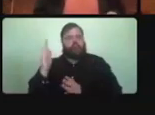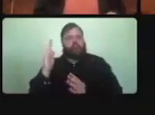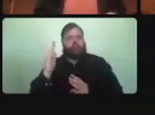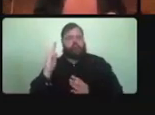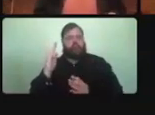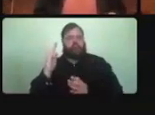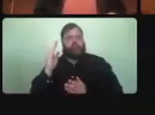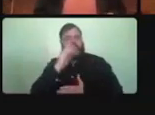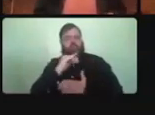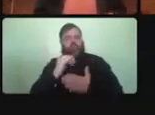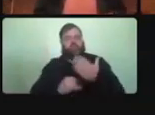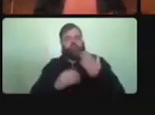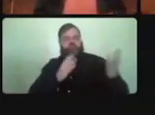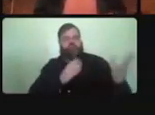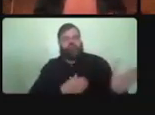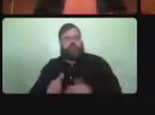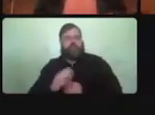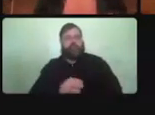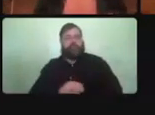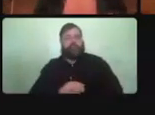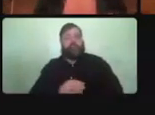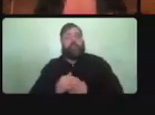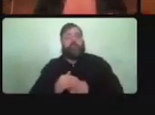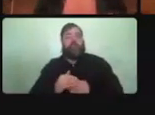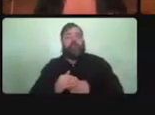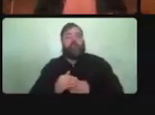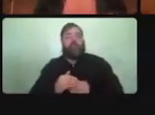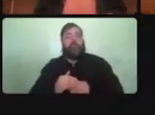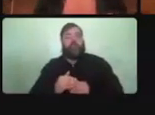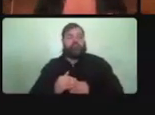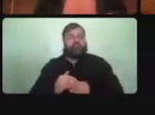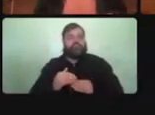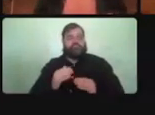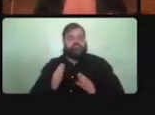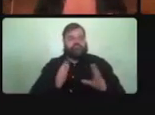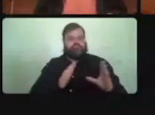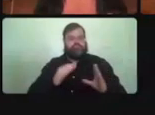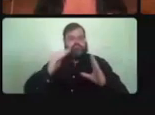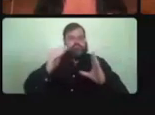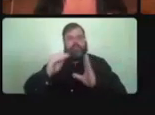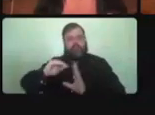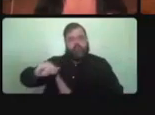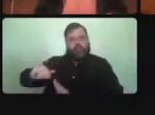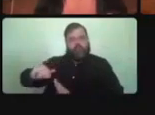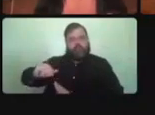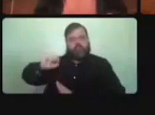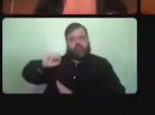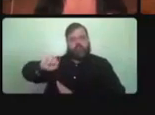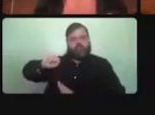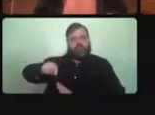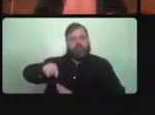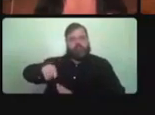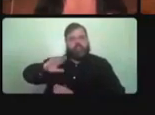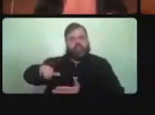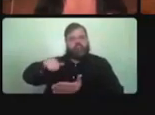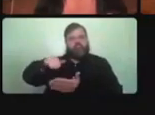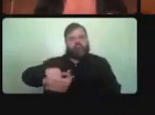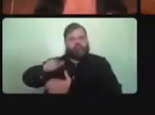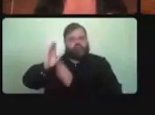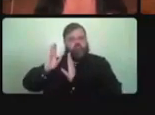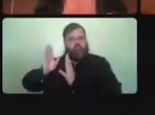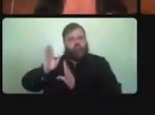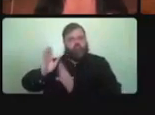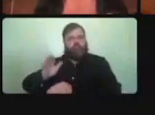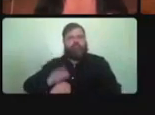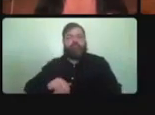Na kama mnavyoweza kuona hapo, ndivyo hali ilivyo. Hapo tunaweza kuona picha